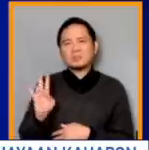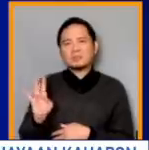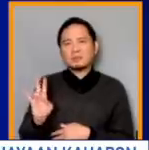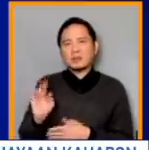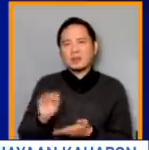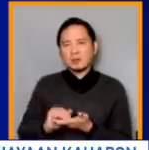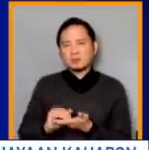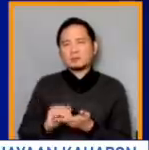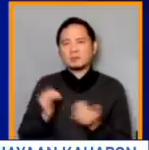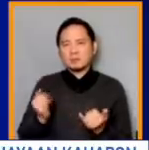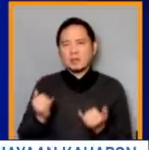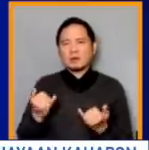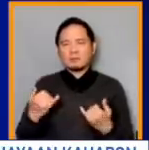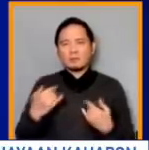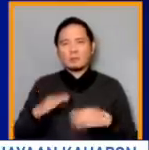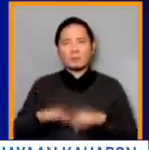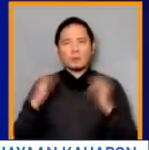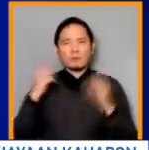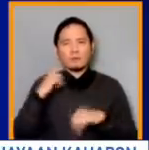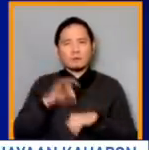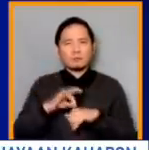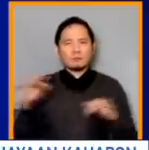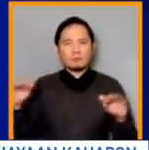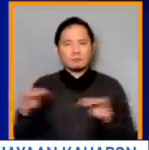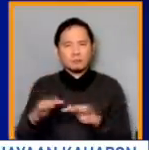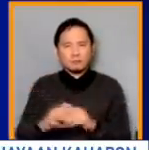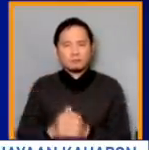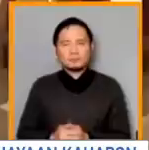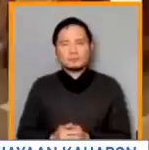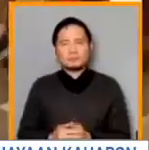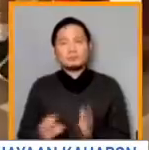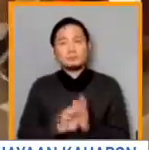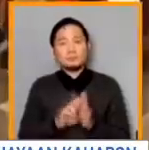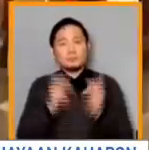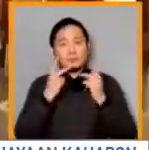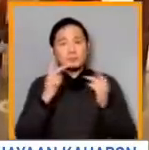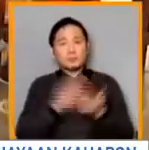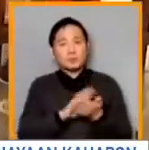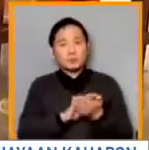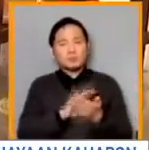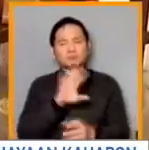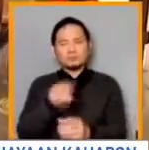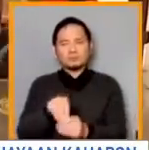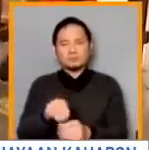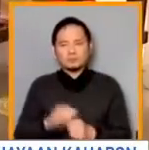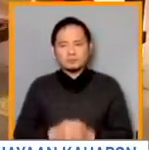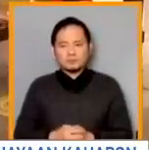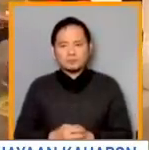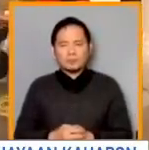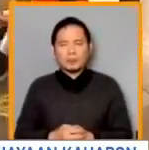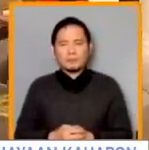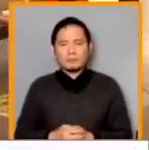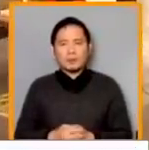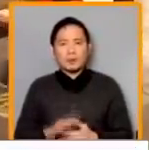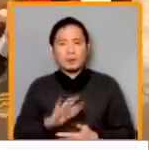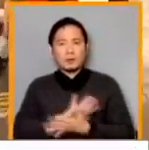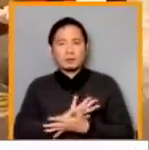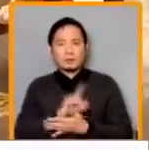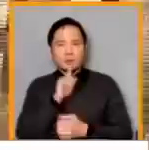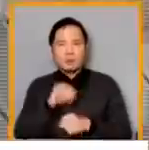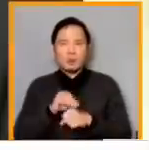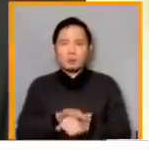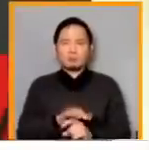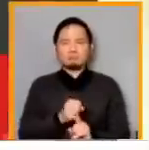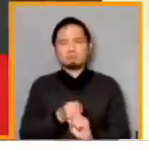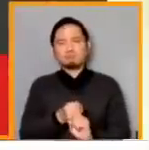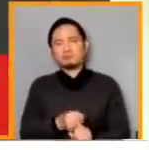nagsasagawa na ng face-to-face classes. Karamihan dito mga public schools. Malubhang naapektuhan ng COVID pandemic ang education system ng